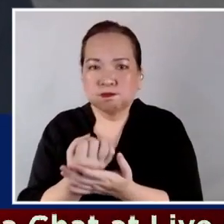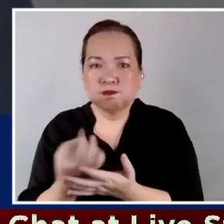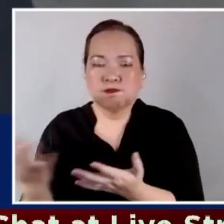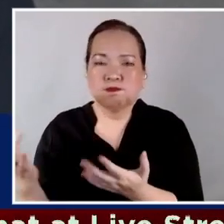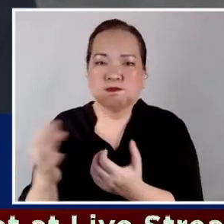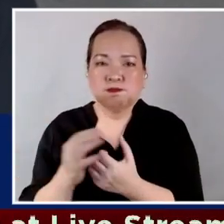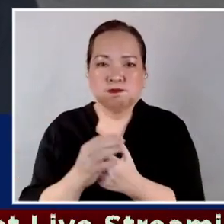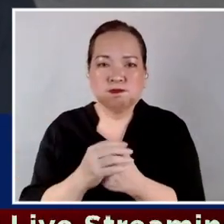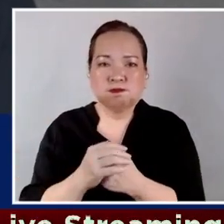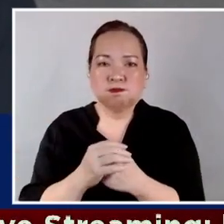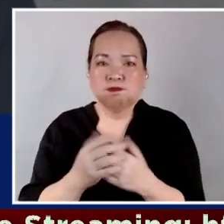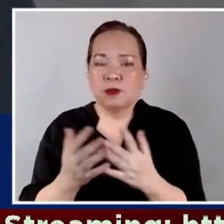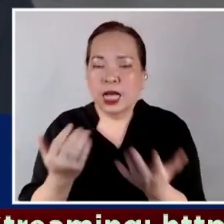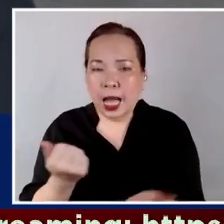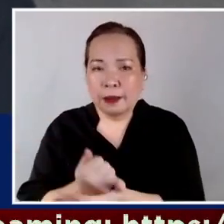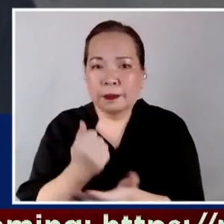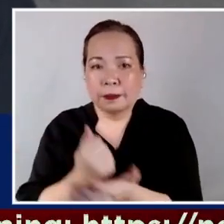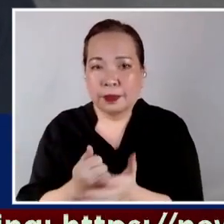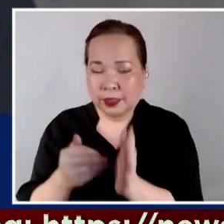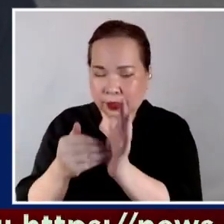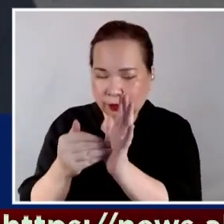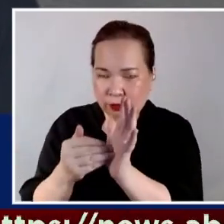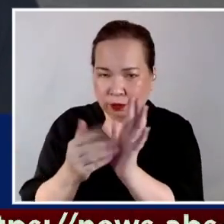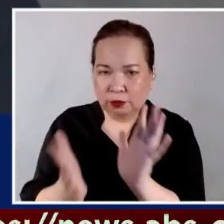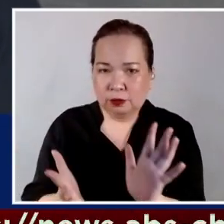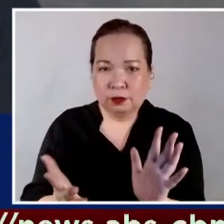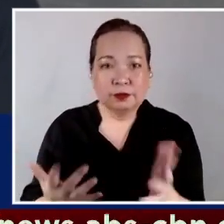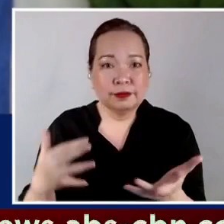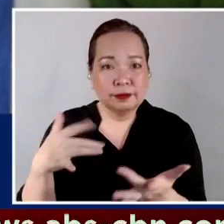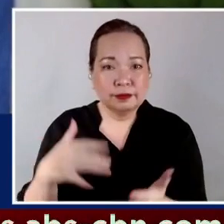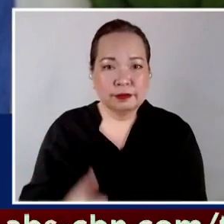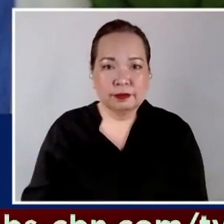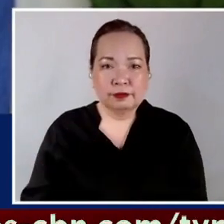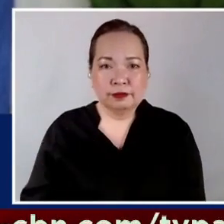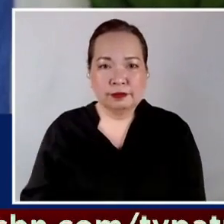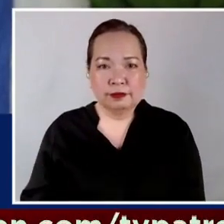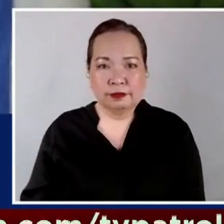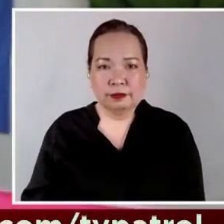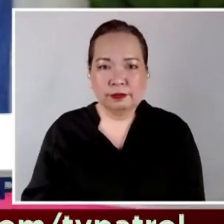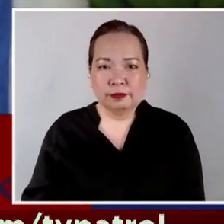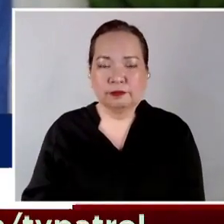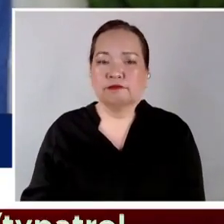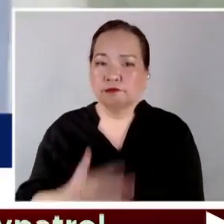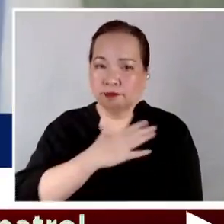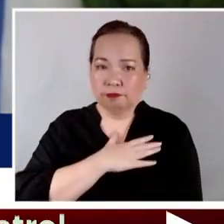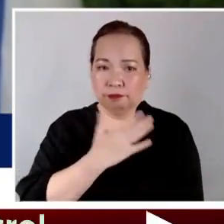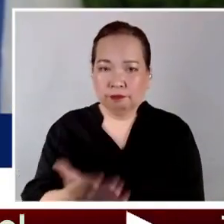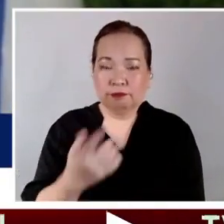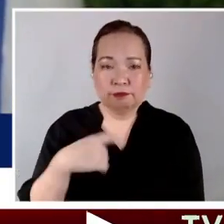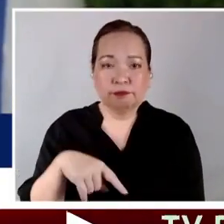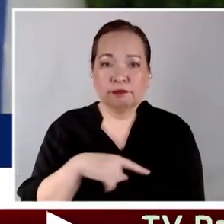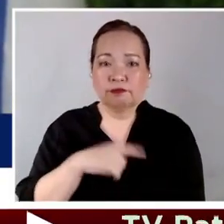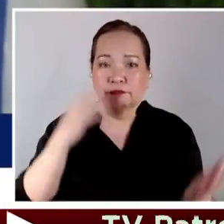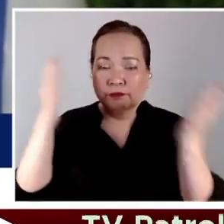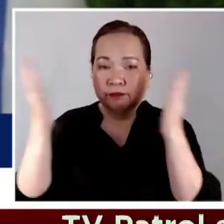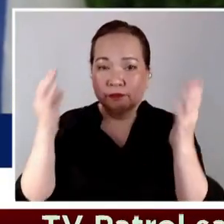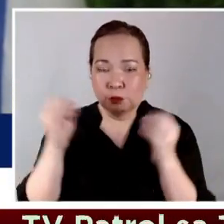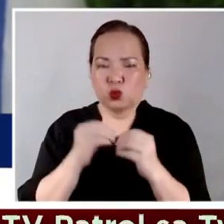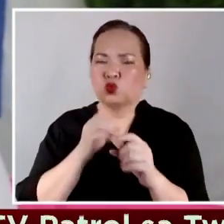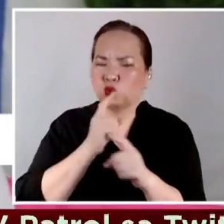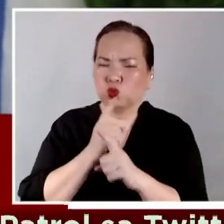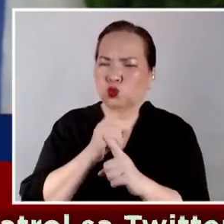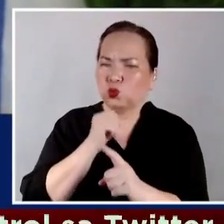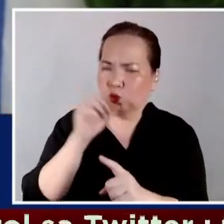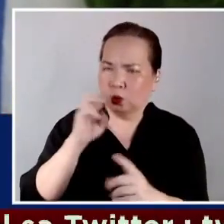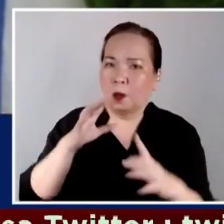mga kabataan sa technology, sa digitalization. We are committed to serve more. Rest assured, we will do our